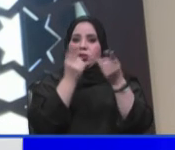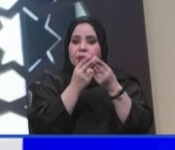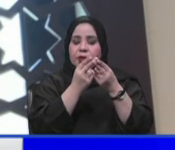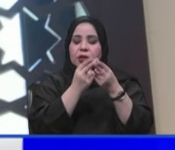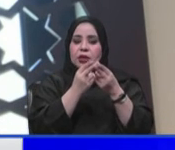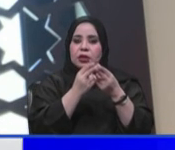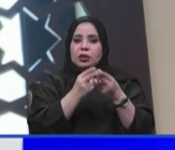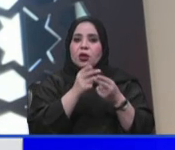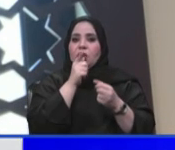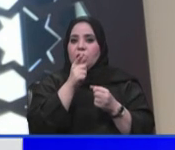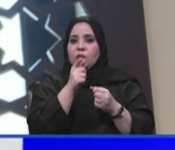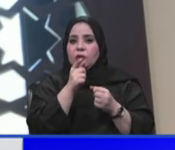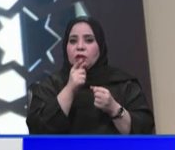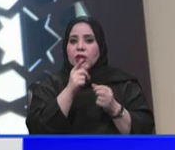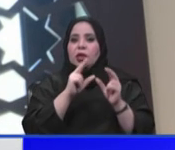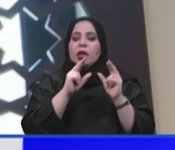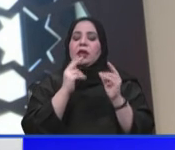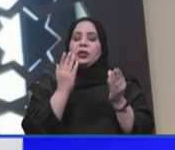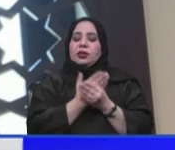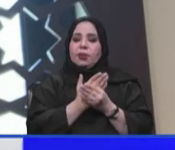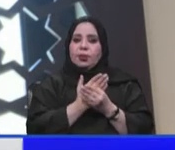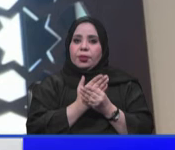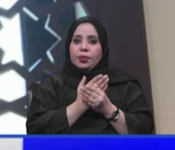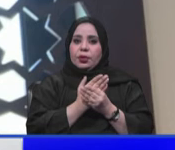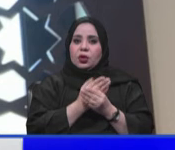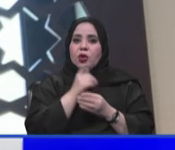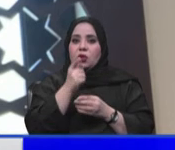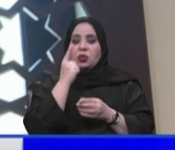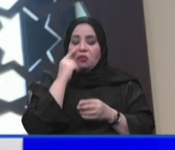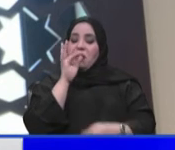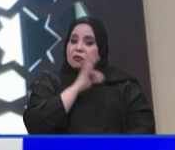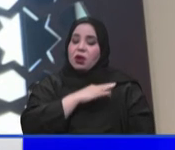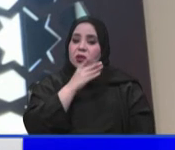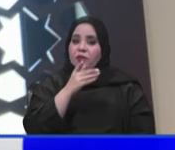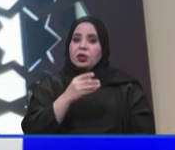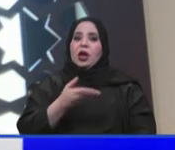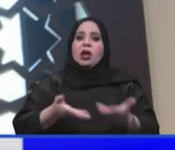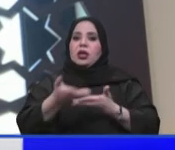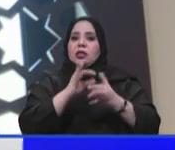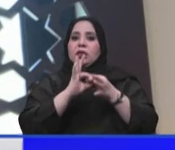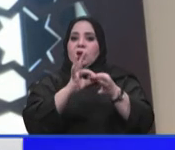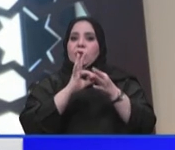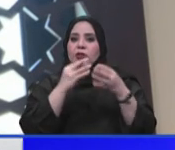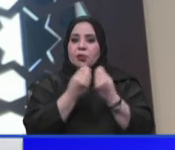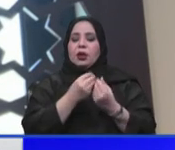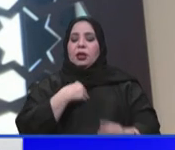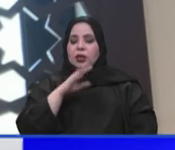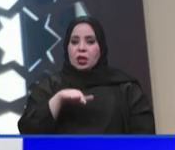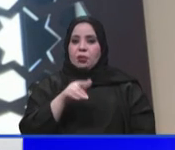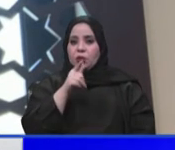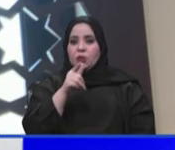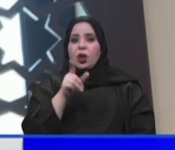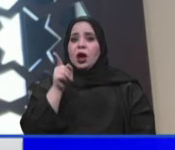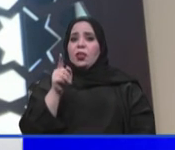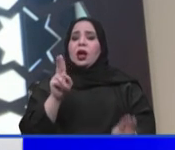بيننا تعاون، وهذا اللي احنا على ضوءه شفنا نتائج الإيجابية في 3 سنوات الماضية. طبعا هذا النوع من